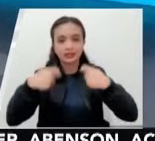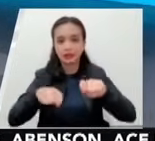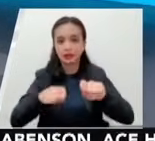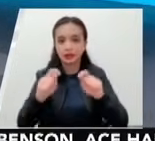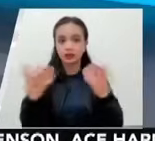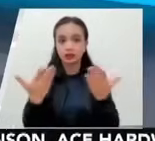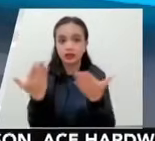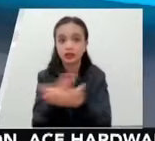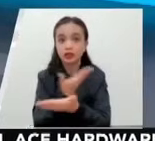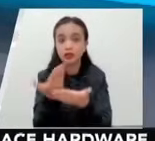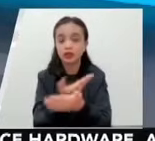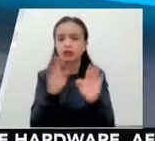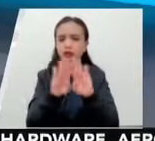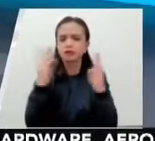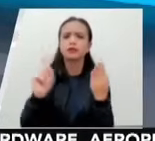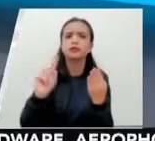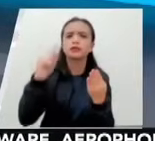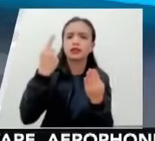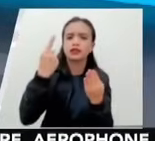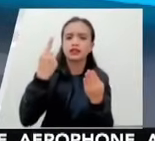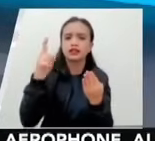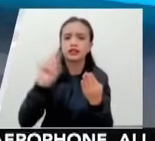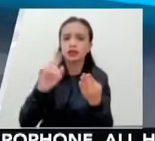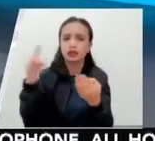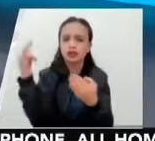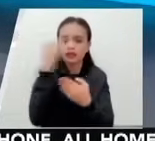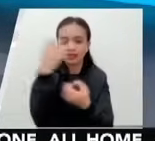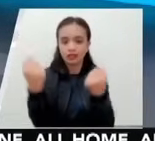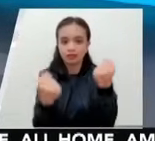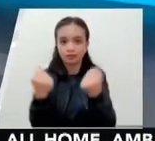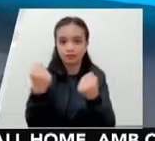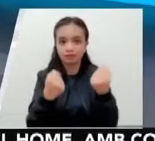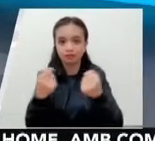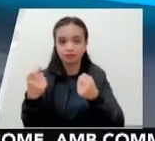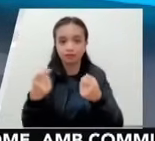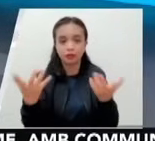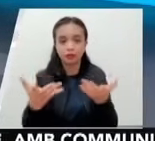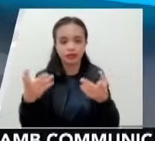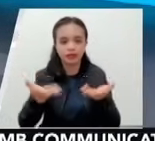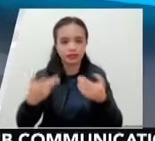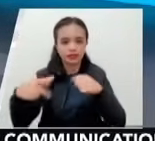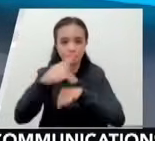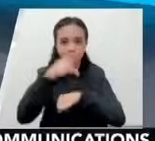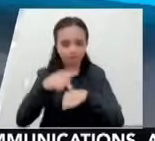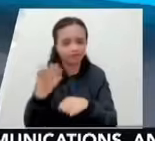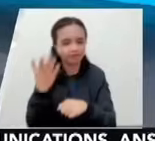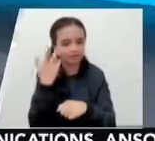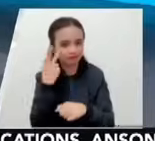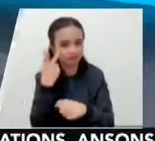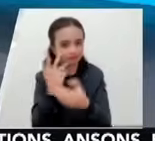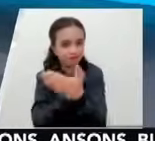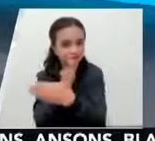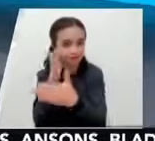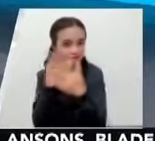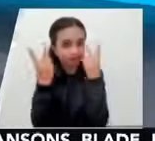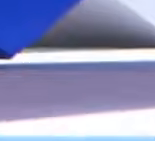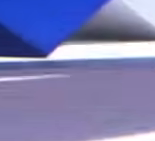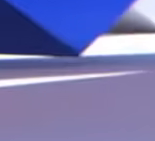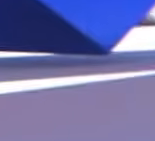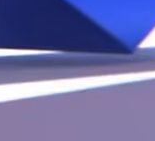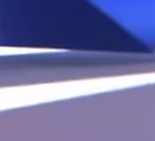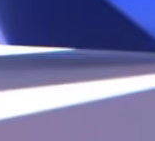na kauna-unahang Recreational Flight Simulator Facility sa Pilipinas. Pasyalan po yan sa pagtutok ni Jamie